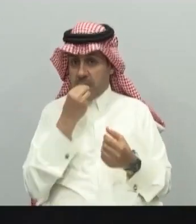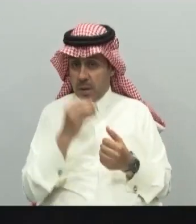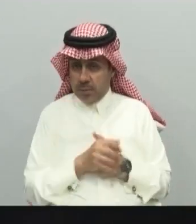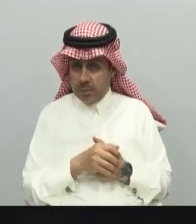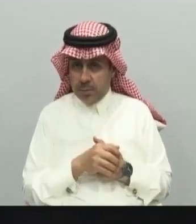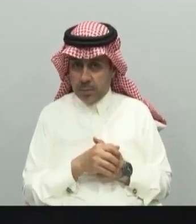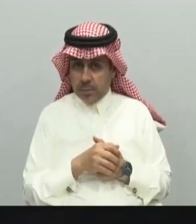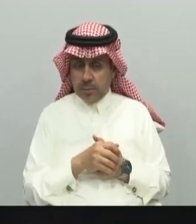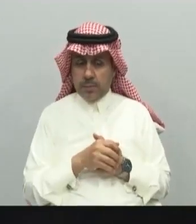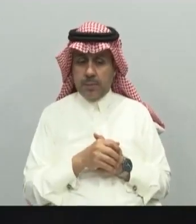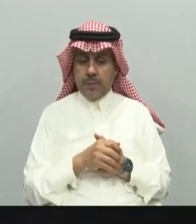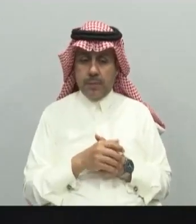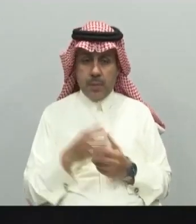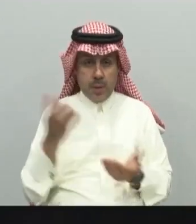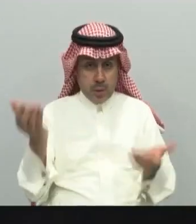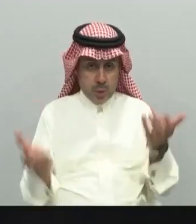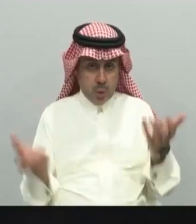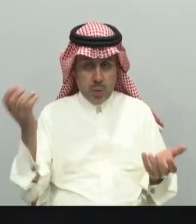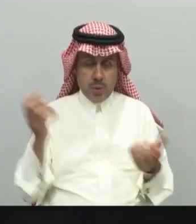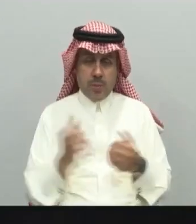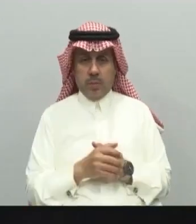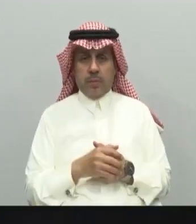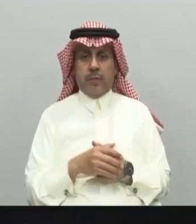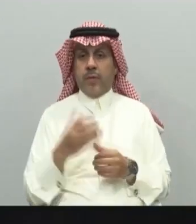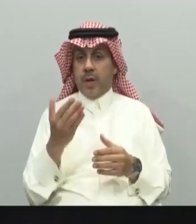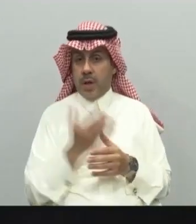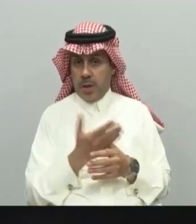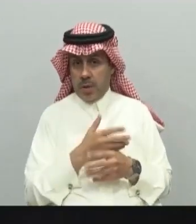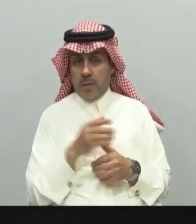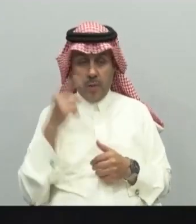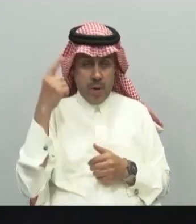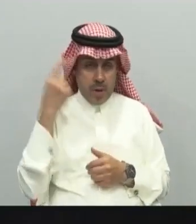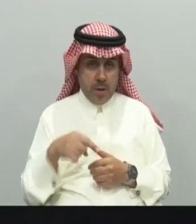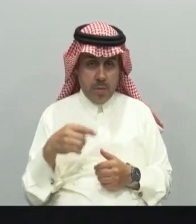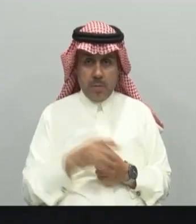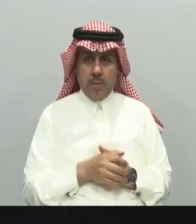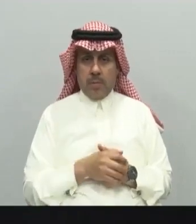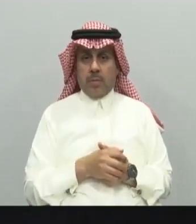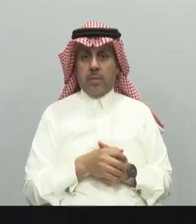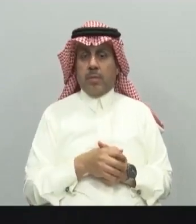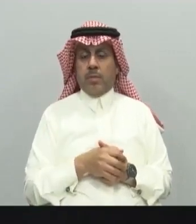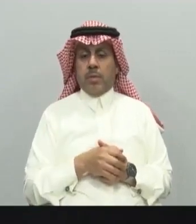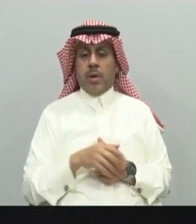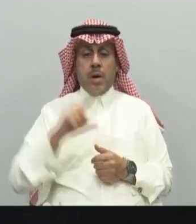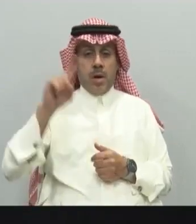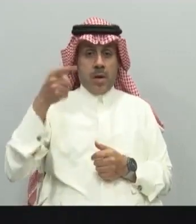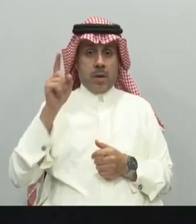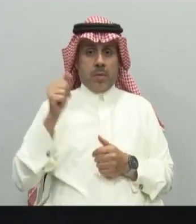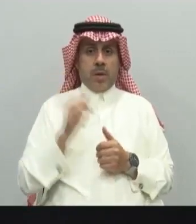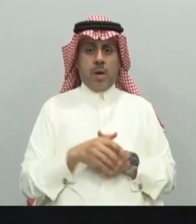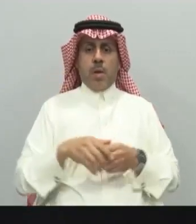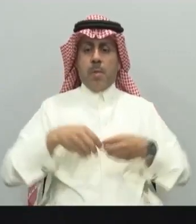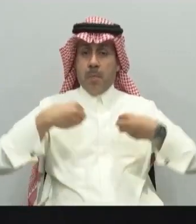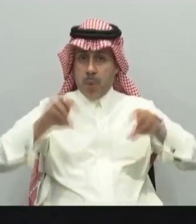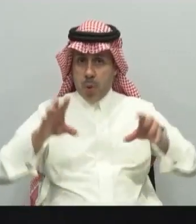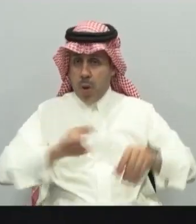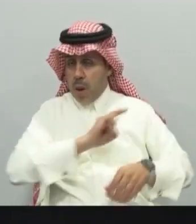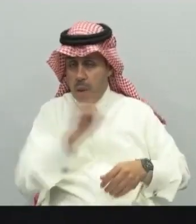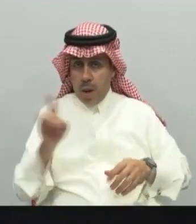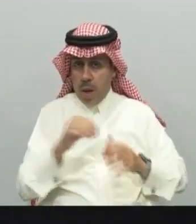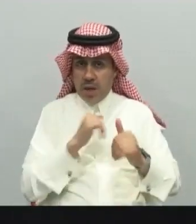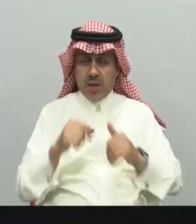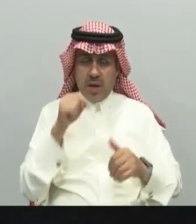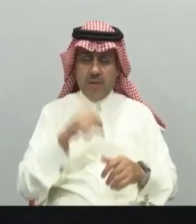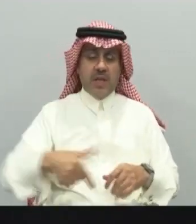مع الطعم وهي تكال وت الدخر فهذه العله في تحريم هذه الاربعه اذا هنا ربا البيوع لا يجري الا في